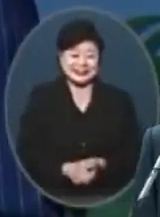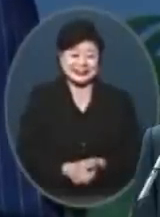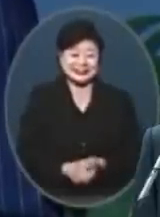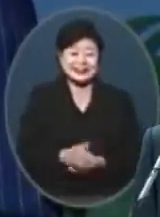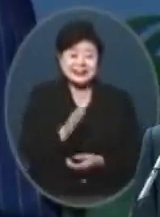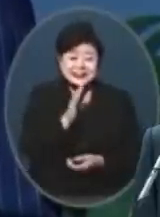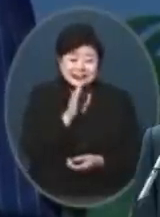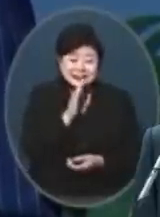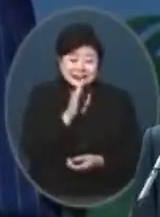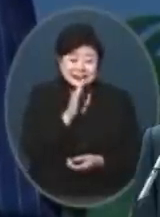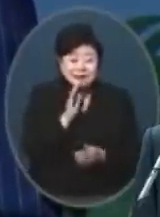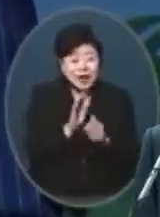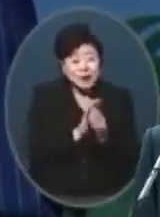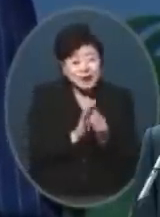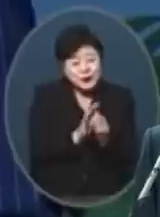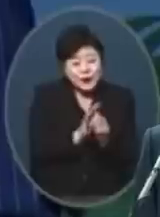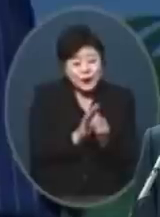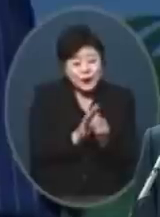참 그 위로